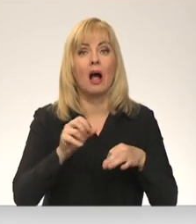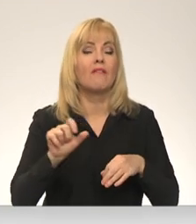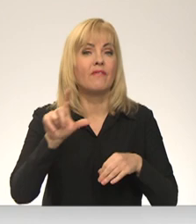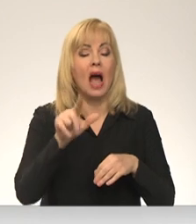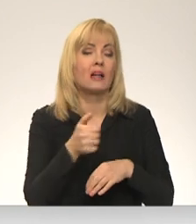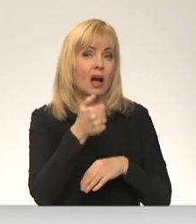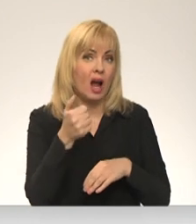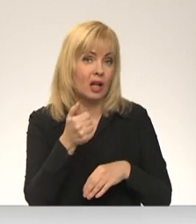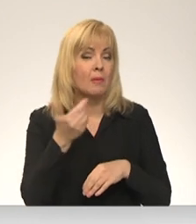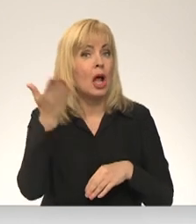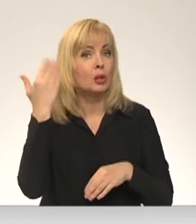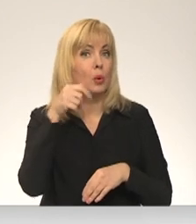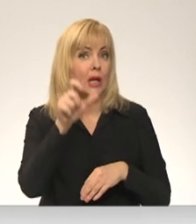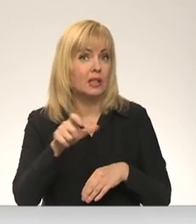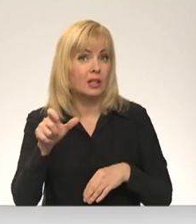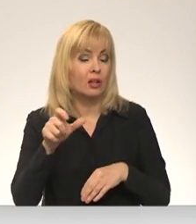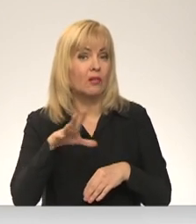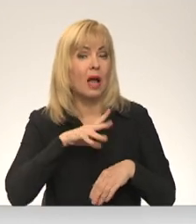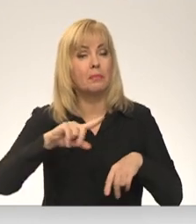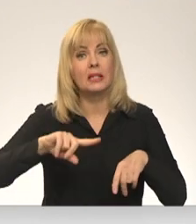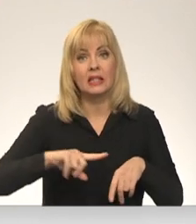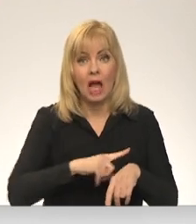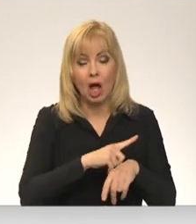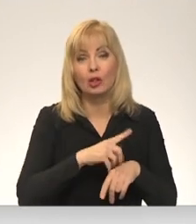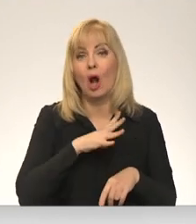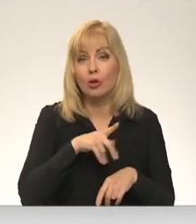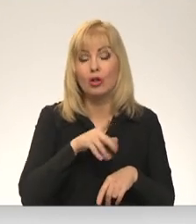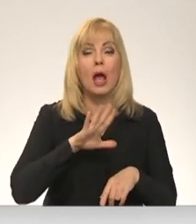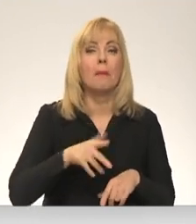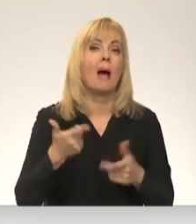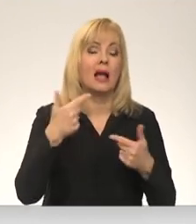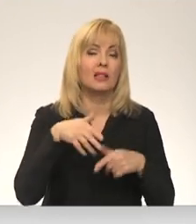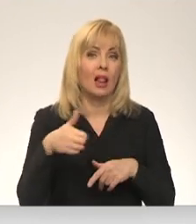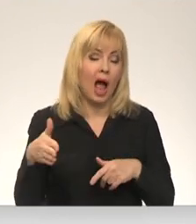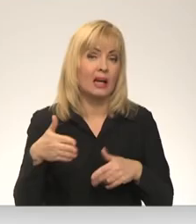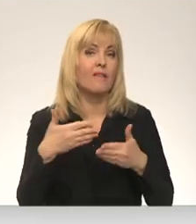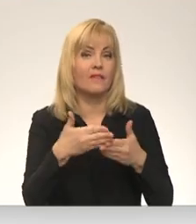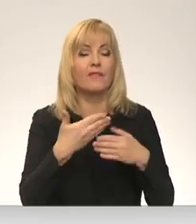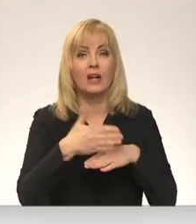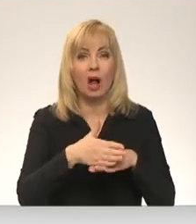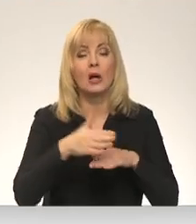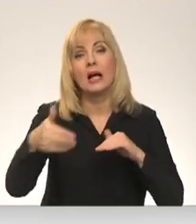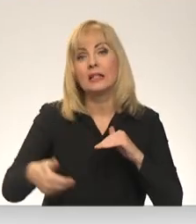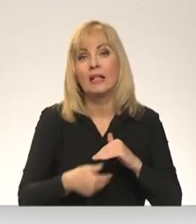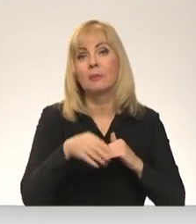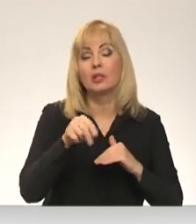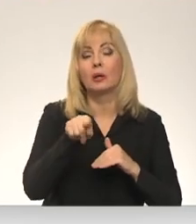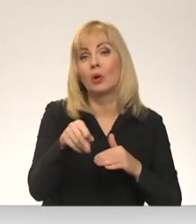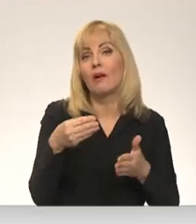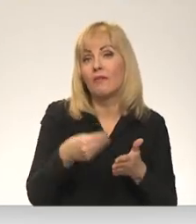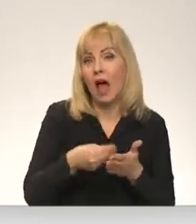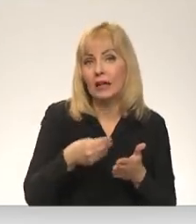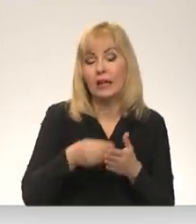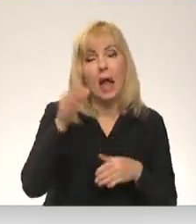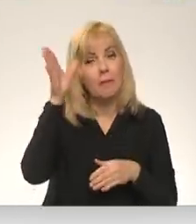gadiem, un toreiz cilvēki arī satraumējušies. Visticamāk pēc laika vraks atkal nonāk zem smiltīm. Cik vērtīgs tas ir,